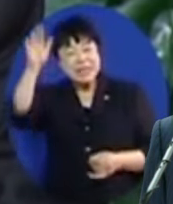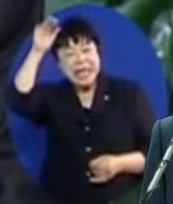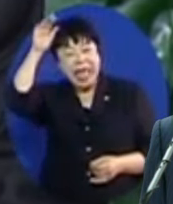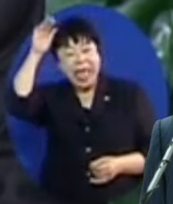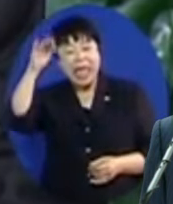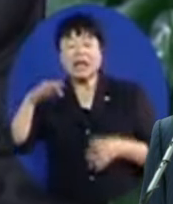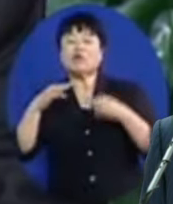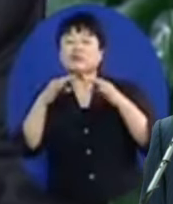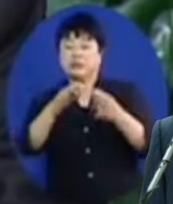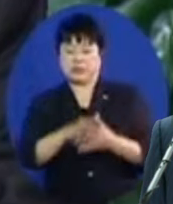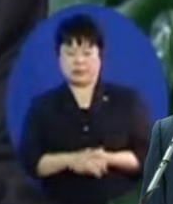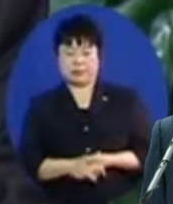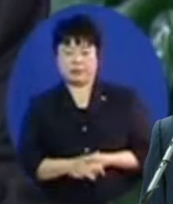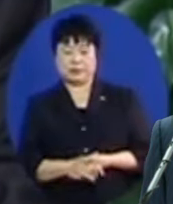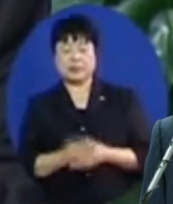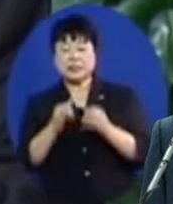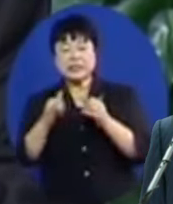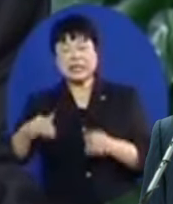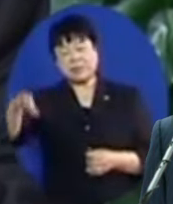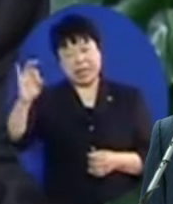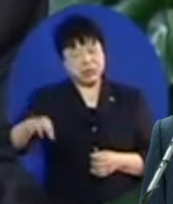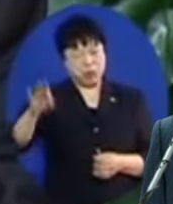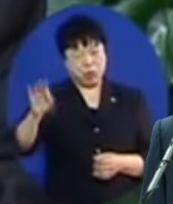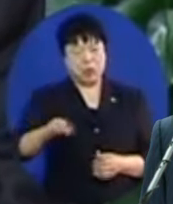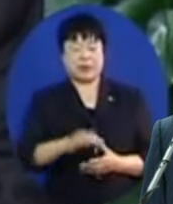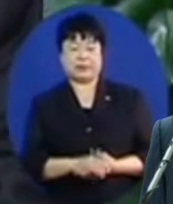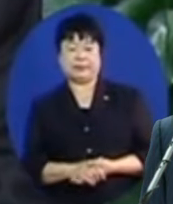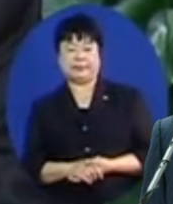취급했습니다. 사람으로 취급 안 했습니다.